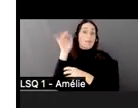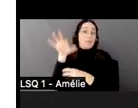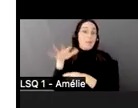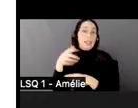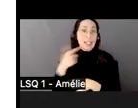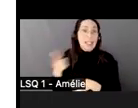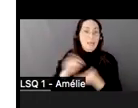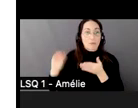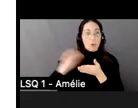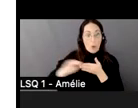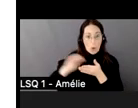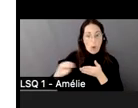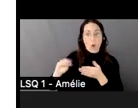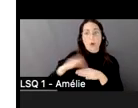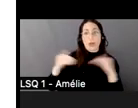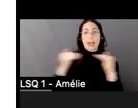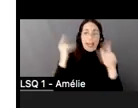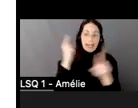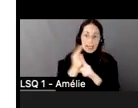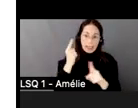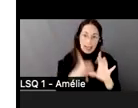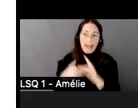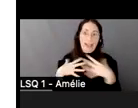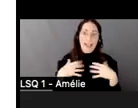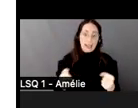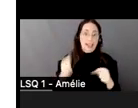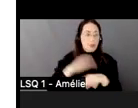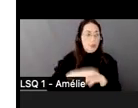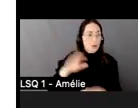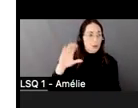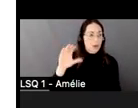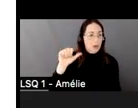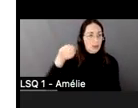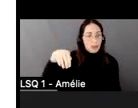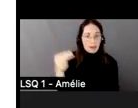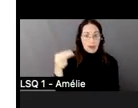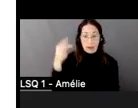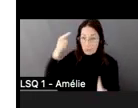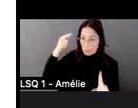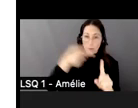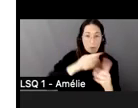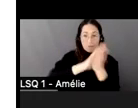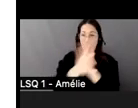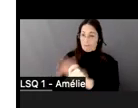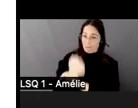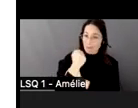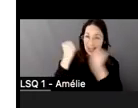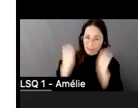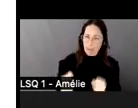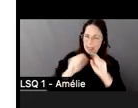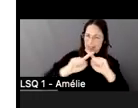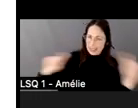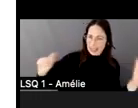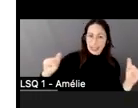du Bureau, de l'équité en matière de santé du CAMH, vise à renforcer les capacités.